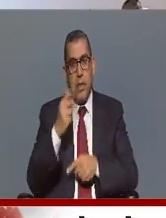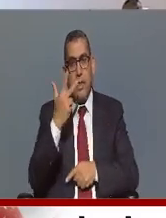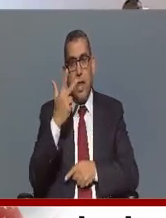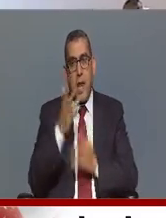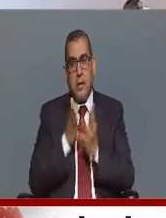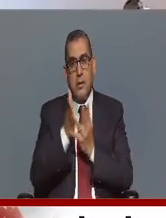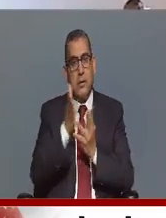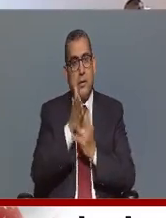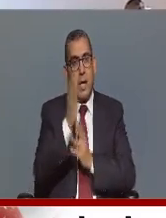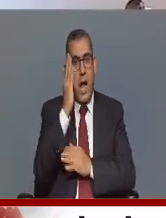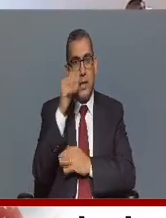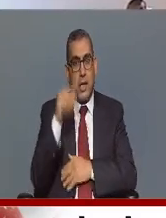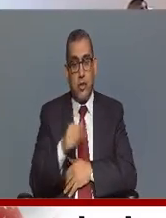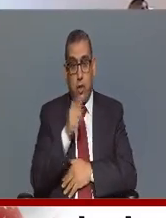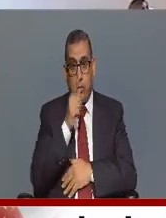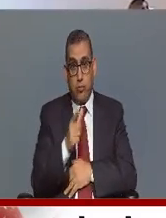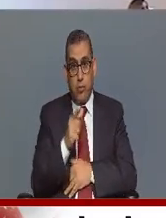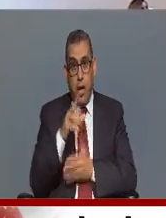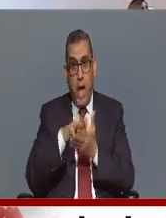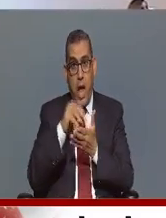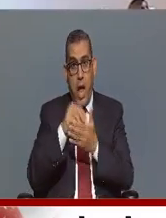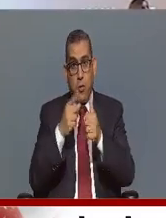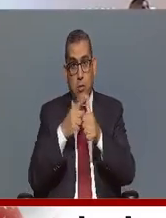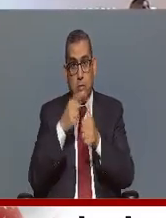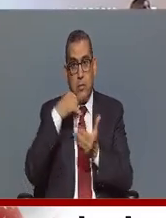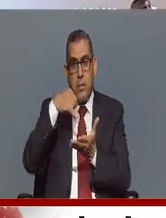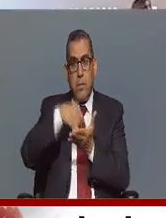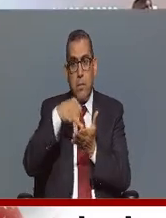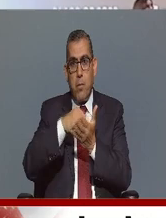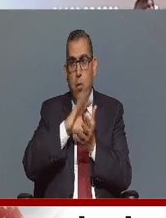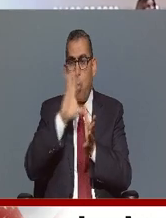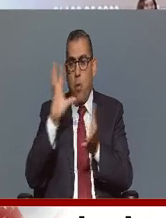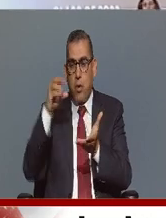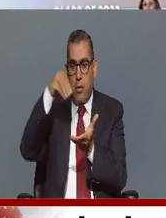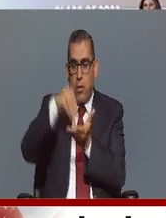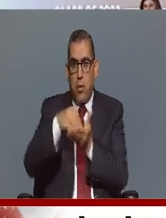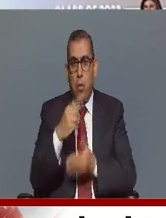رئيسية. أول محور كان تمركز الخدمات في العاصمة